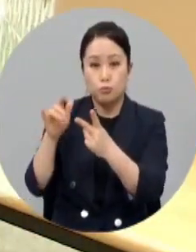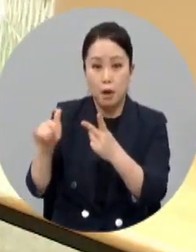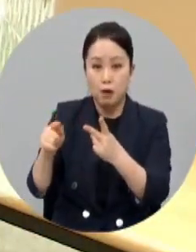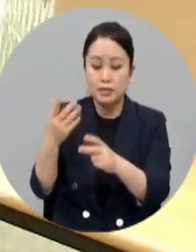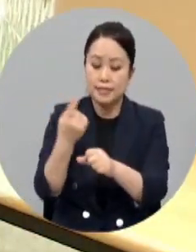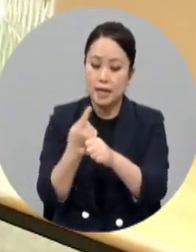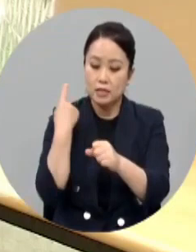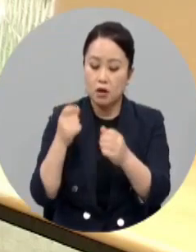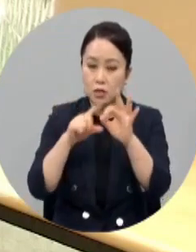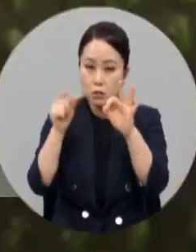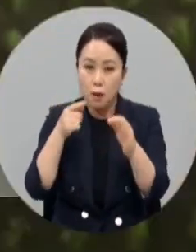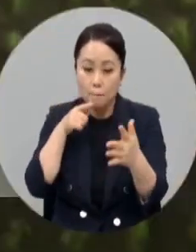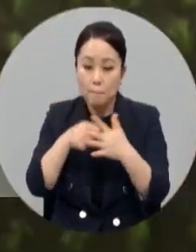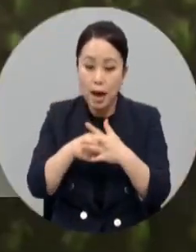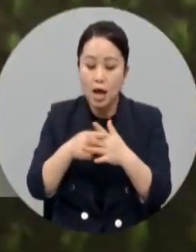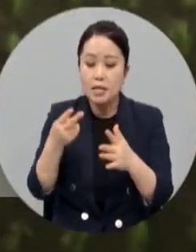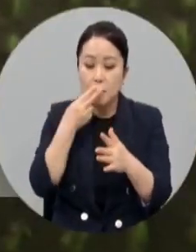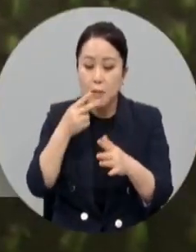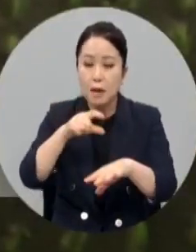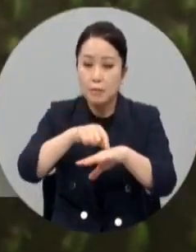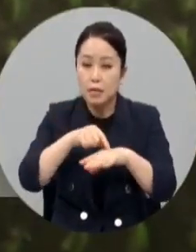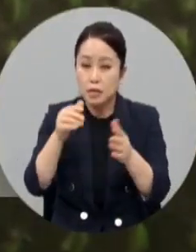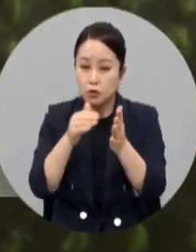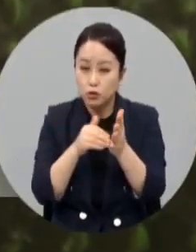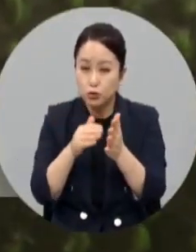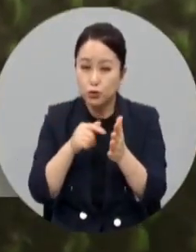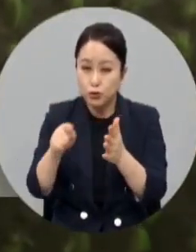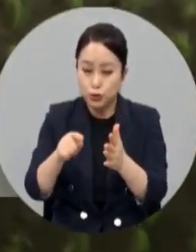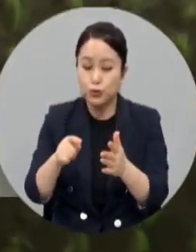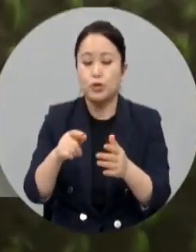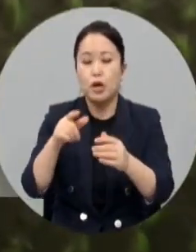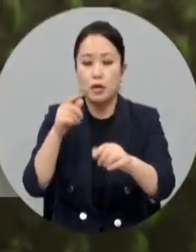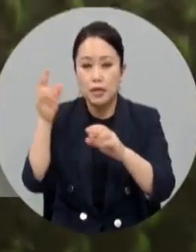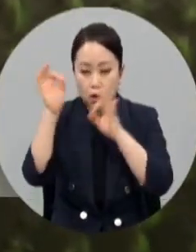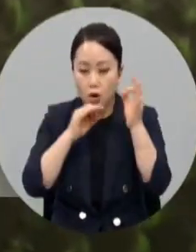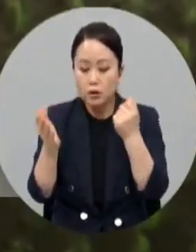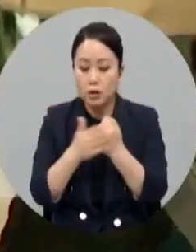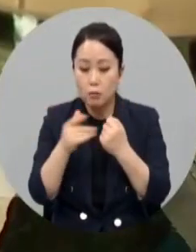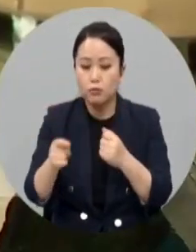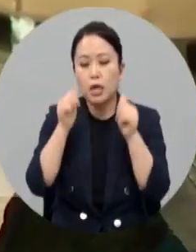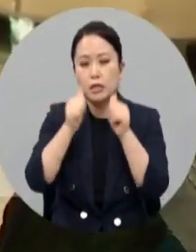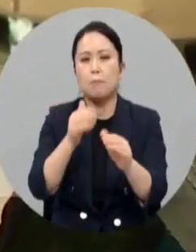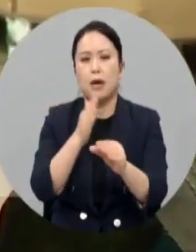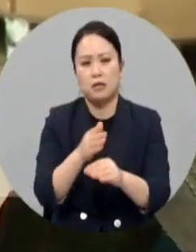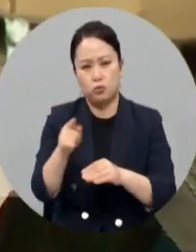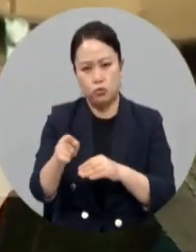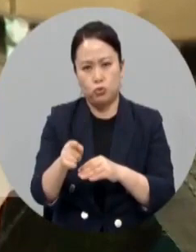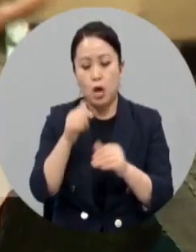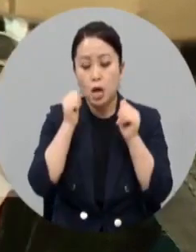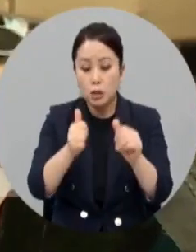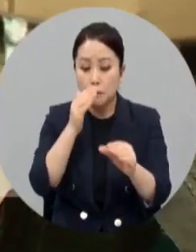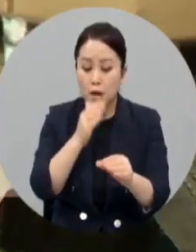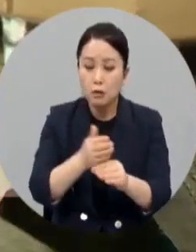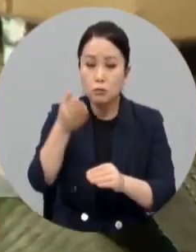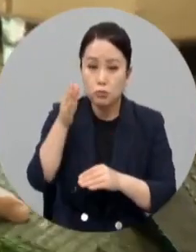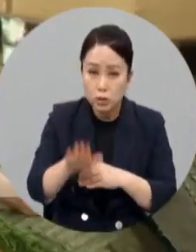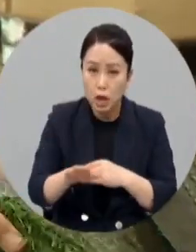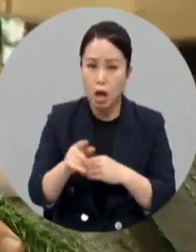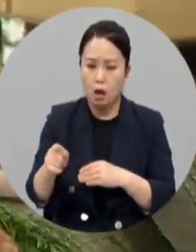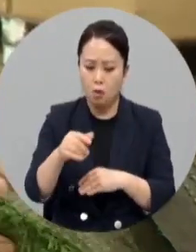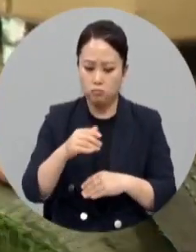지난 10월 적발된 담배 밀수 사건으로 불구속 재판 중인 것으로 드러났습니다. 밀수로 재판까지 받고 있는